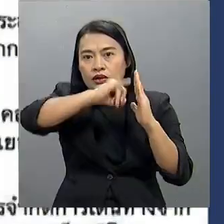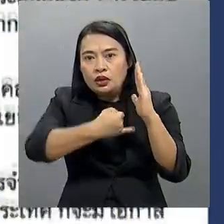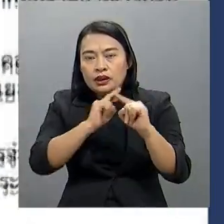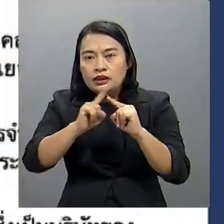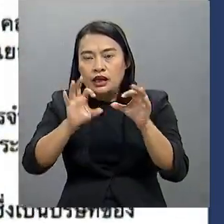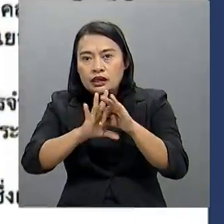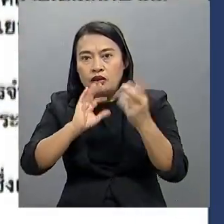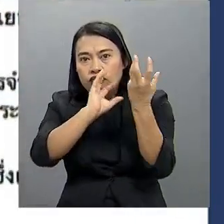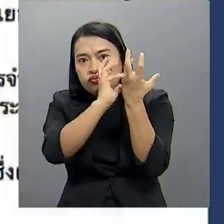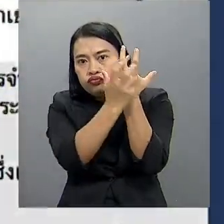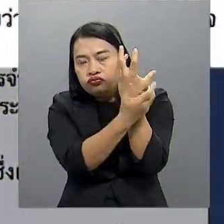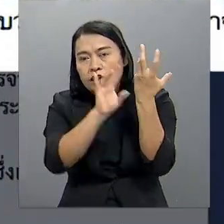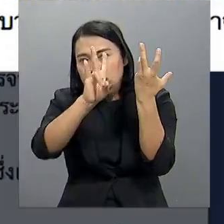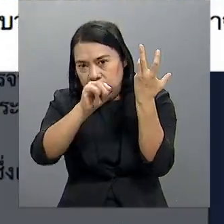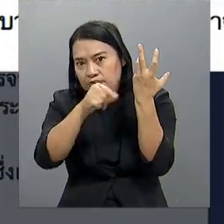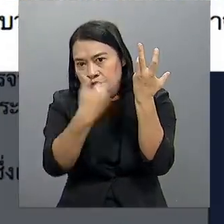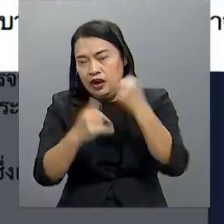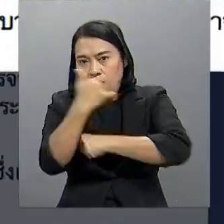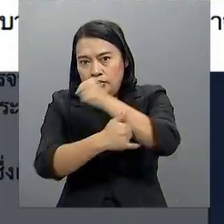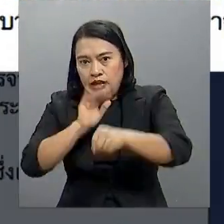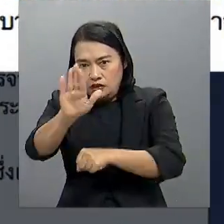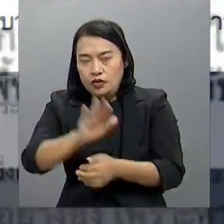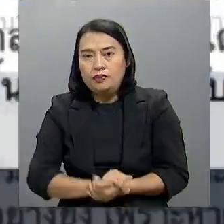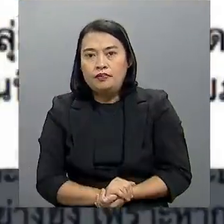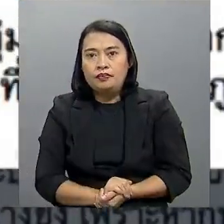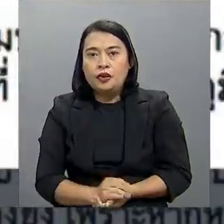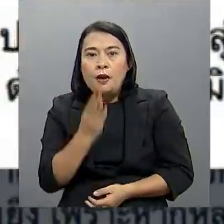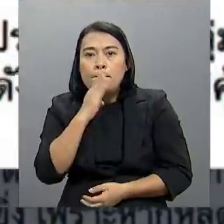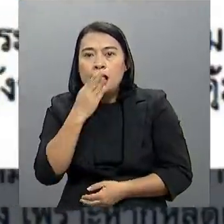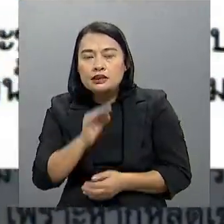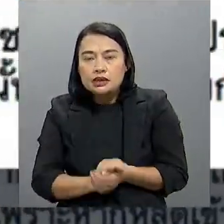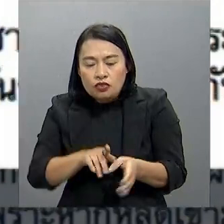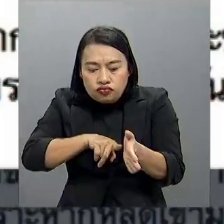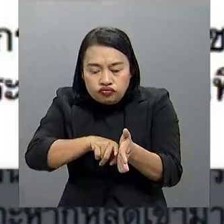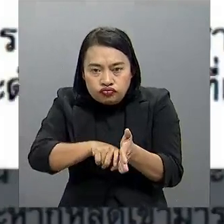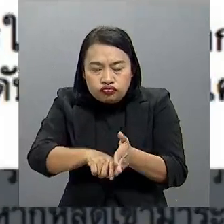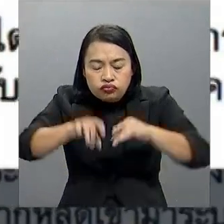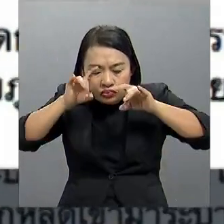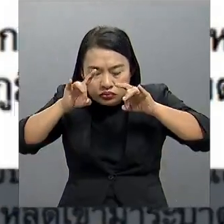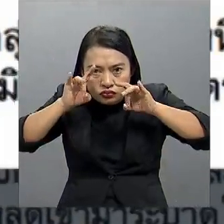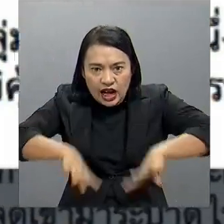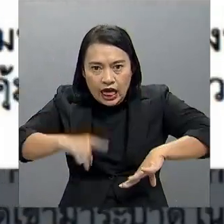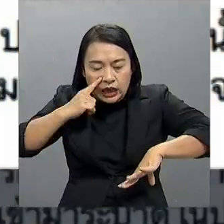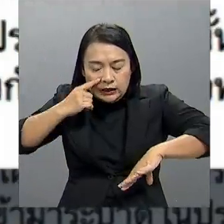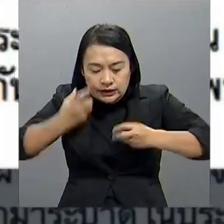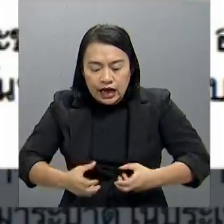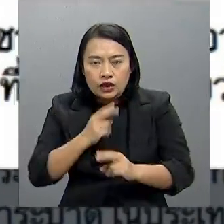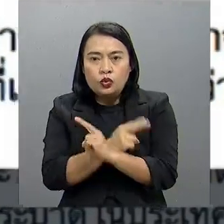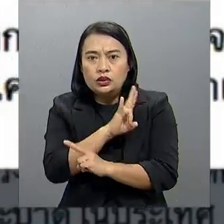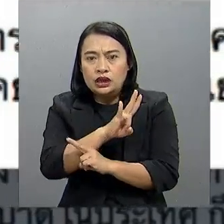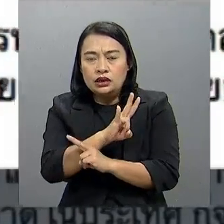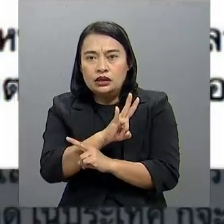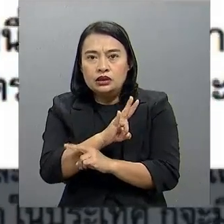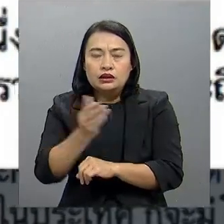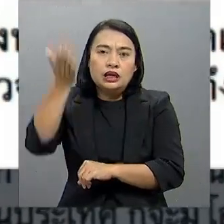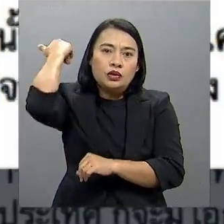พันธุ์ของราซิลพบข้อมูลมาเกิดการระบาดซ้ำดุลแรงเกือบ 7เท่าจากการระบาดรอบก่อนซึ่งหากมีการศึกษา